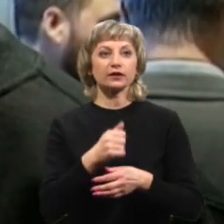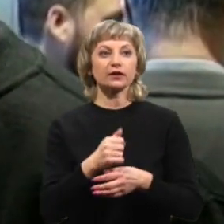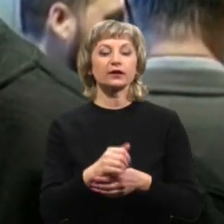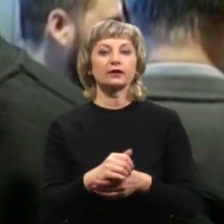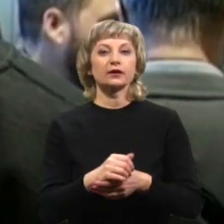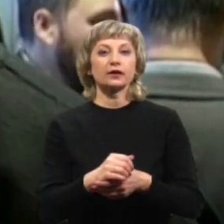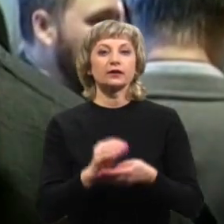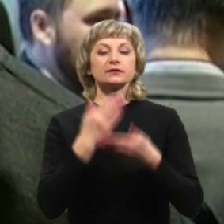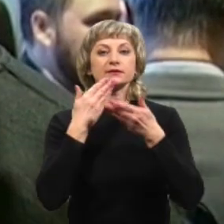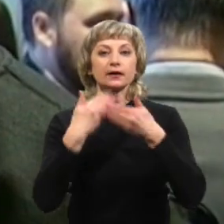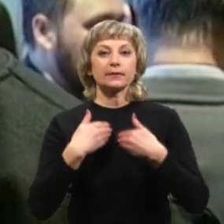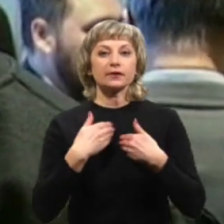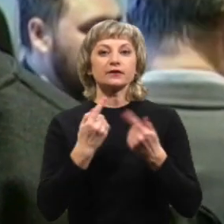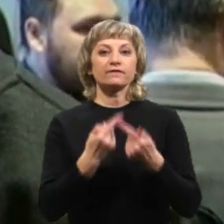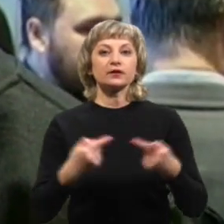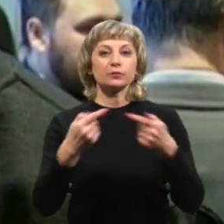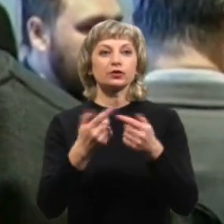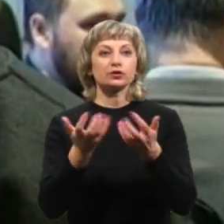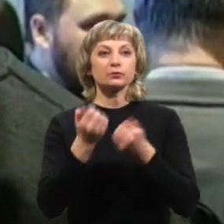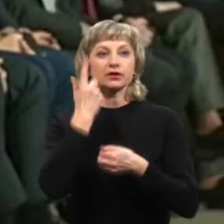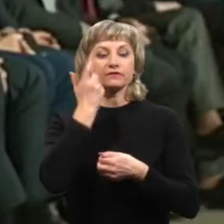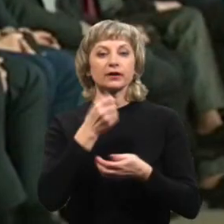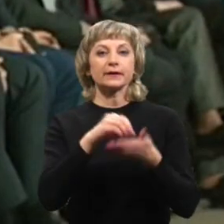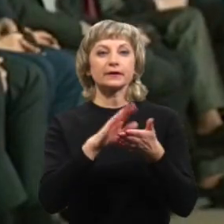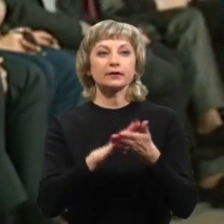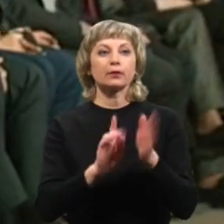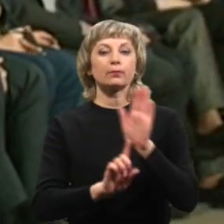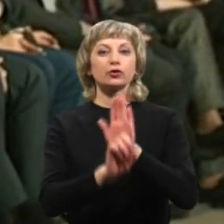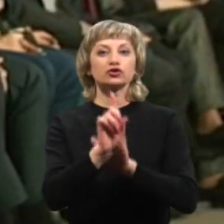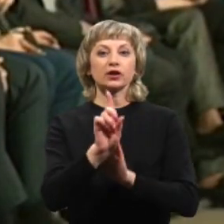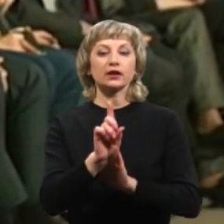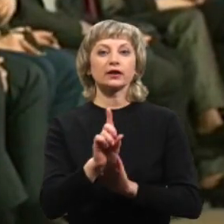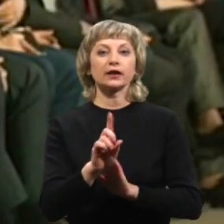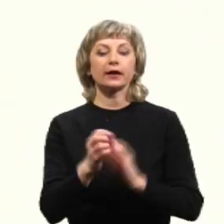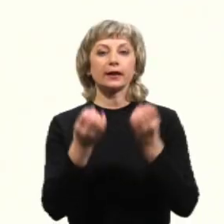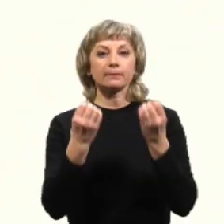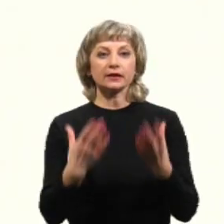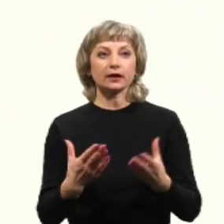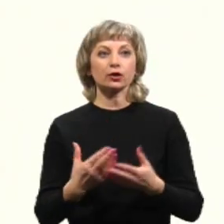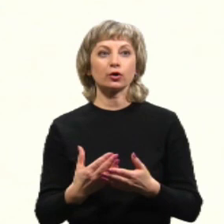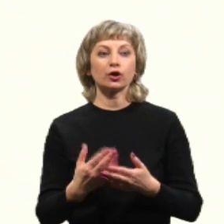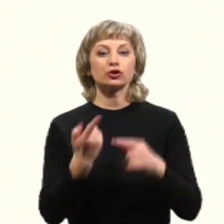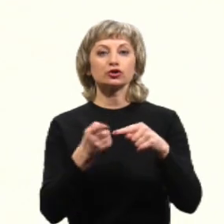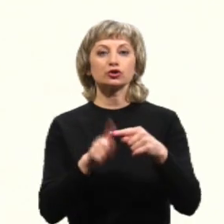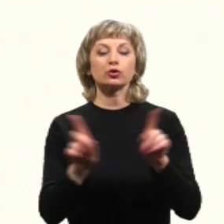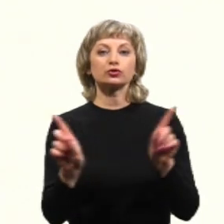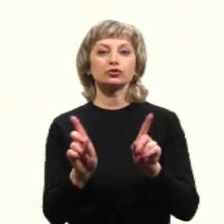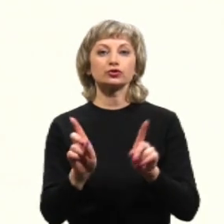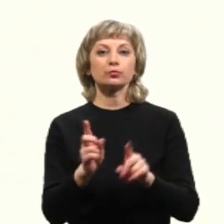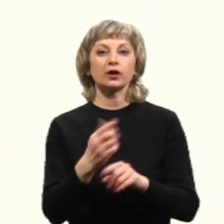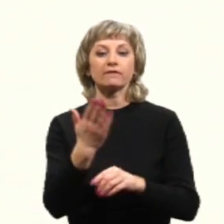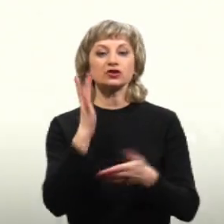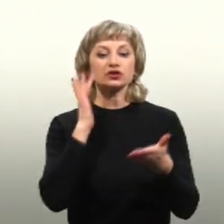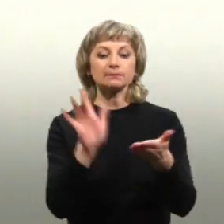зашифрований запит і відповідне отримання інформації з реєстру. Ми почали з елементарного. З того, щоб в ваш